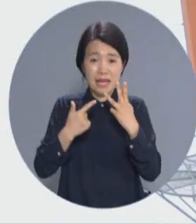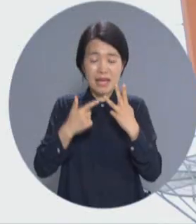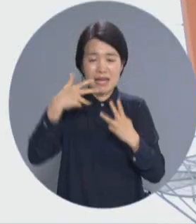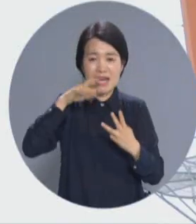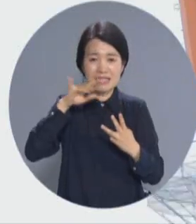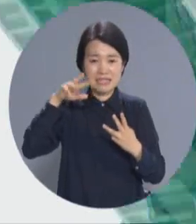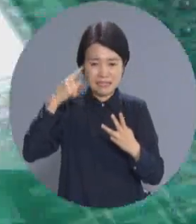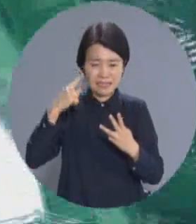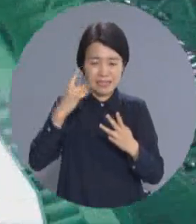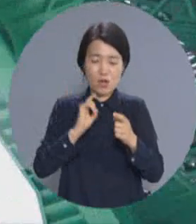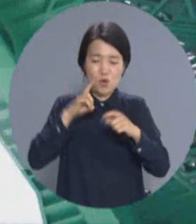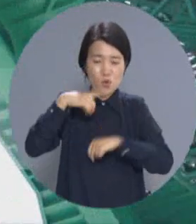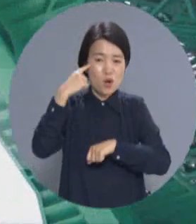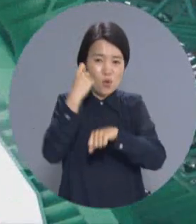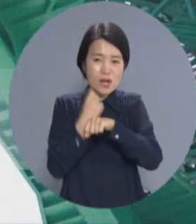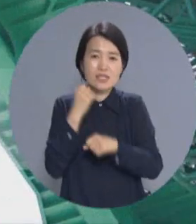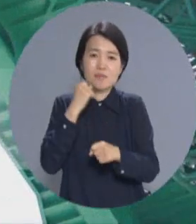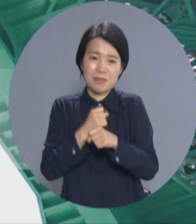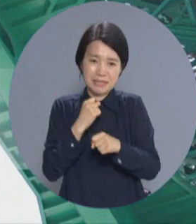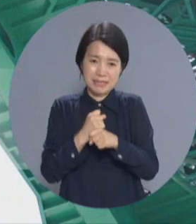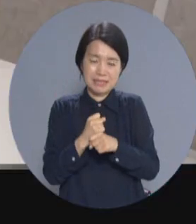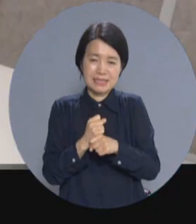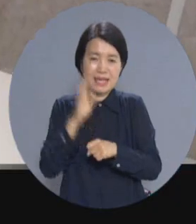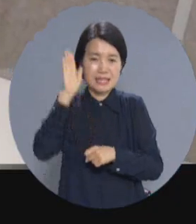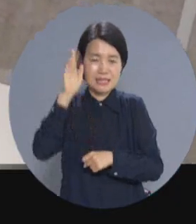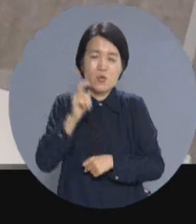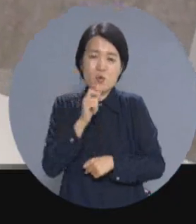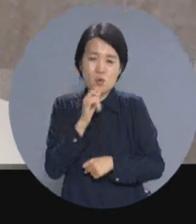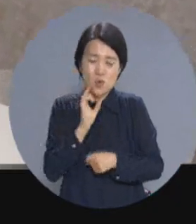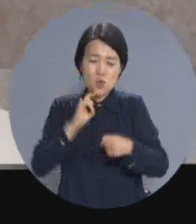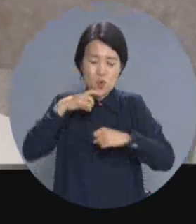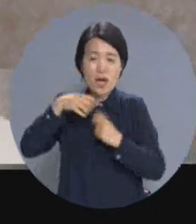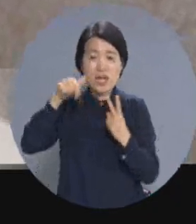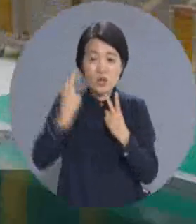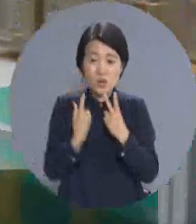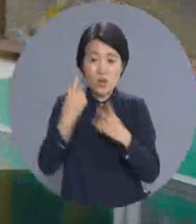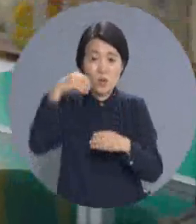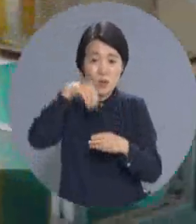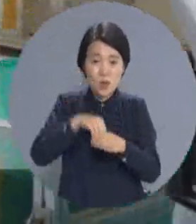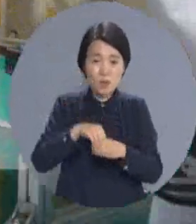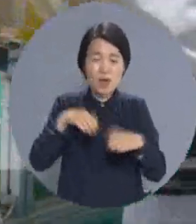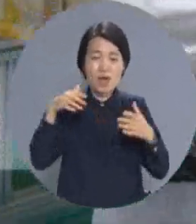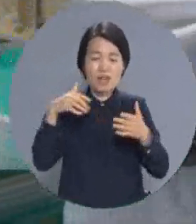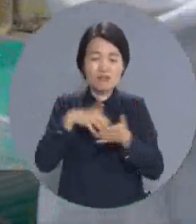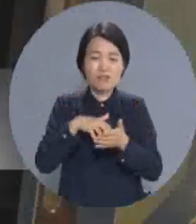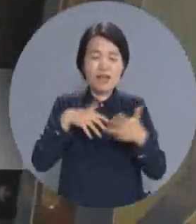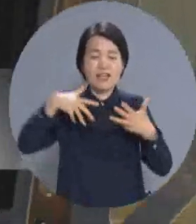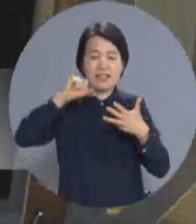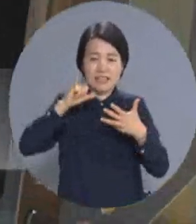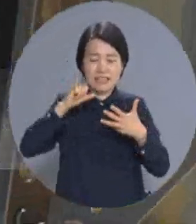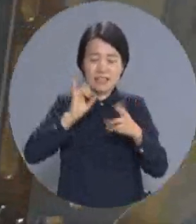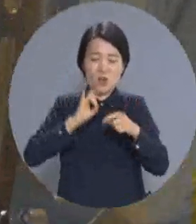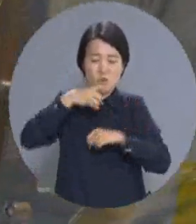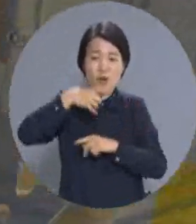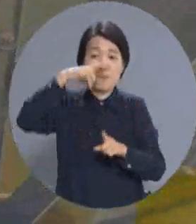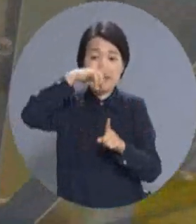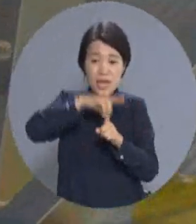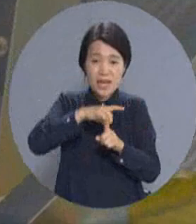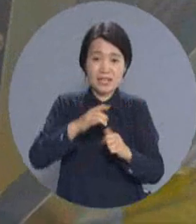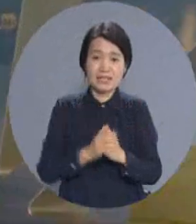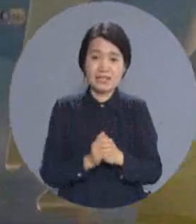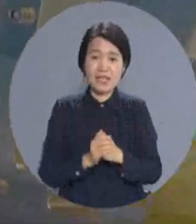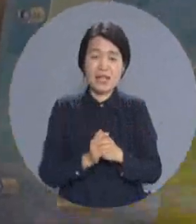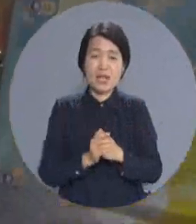카이스트 인공위성연구소가 제작한 차세대 소형 위성 2호를 포함해 모두 8개의 위성이 실렸습니다.